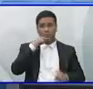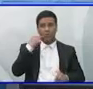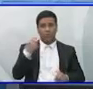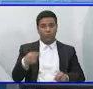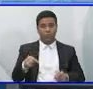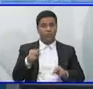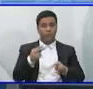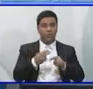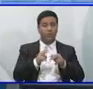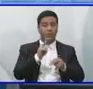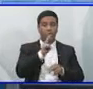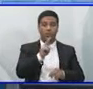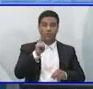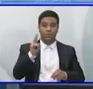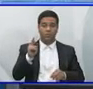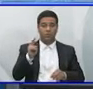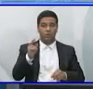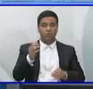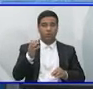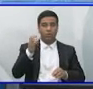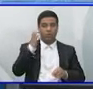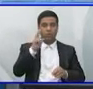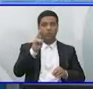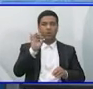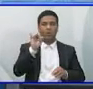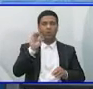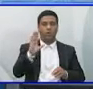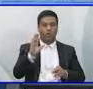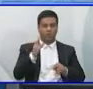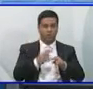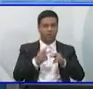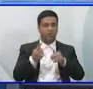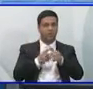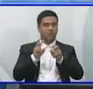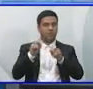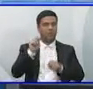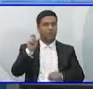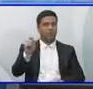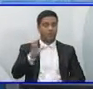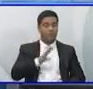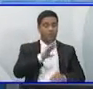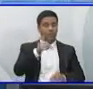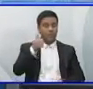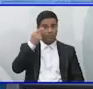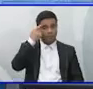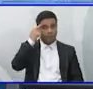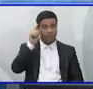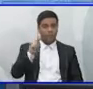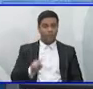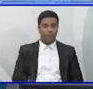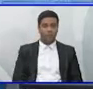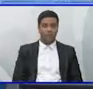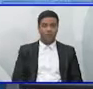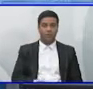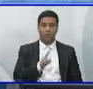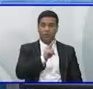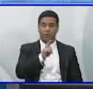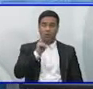davrlarda rus yilnomalarida Qoraqalpoqlar Chorny Klobuki deb atalgan. Demak, bundan ma'lumki,